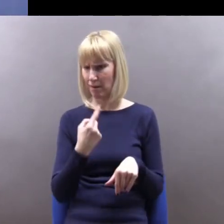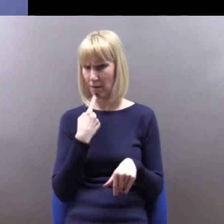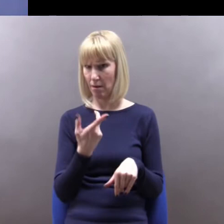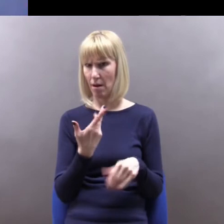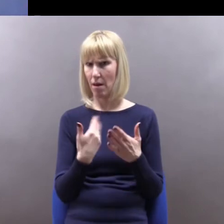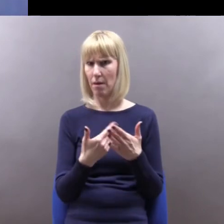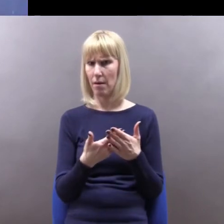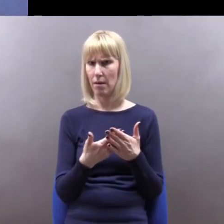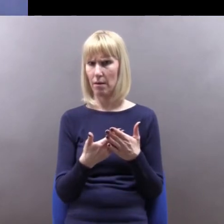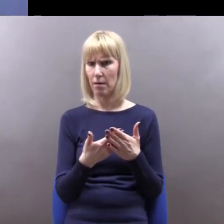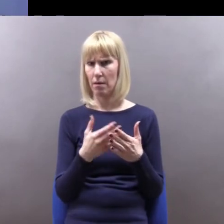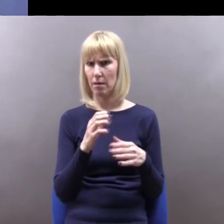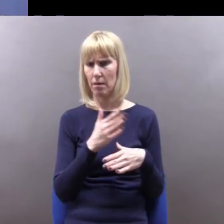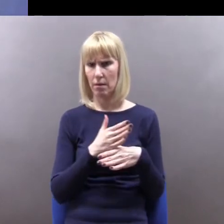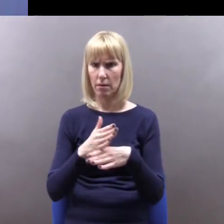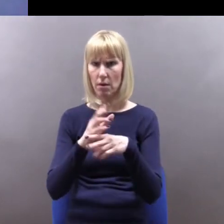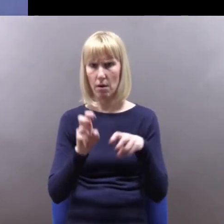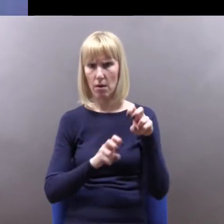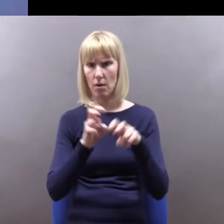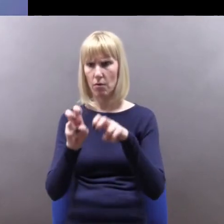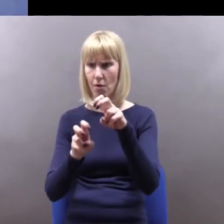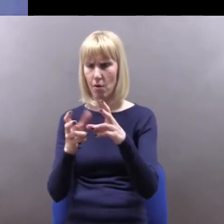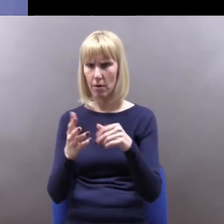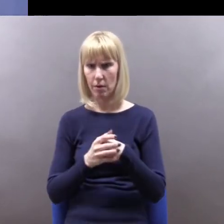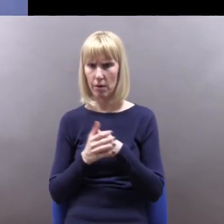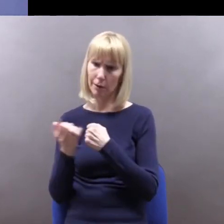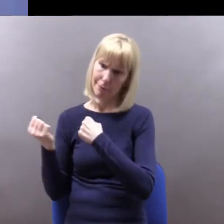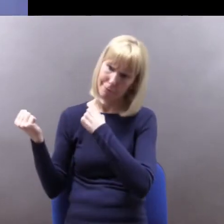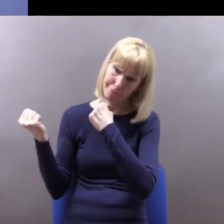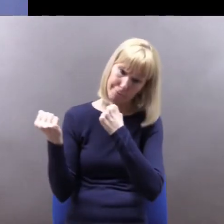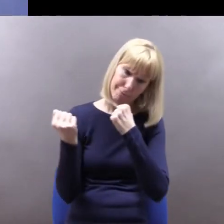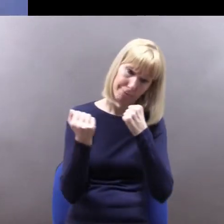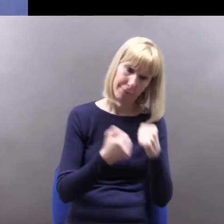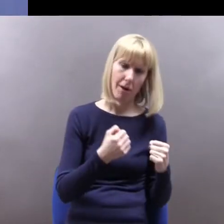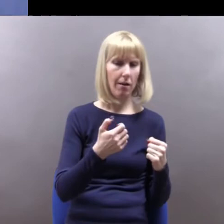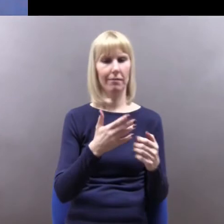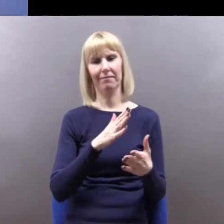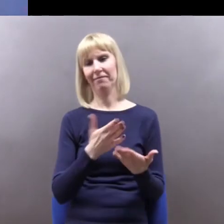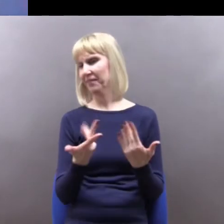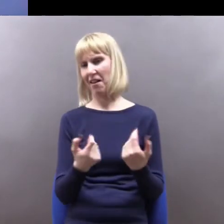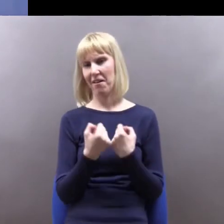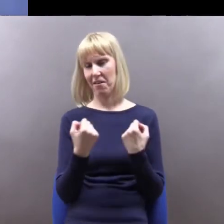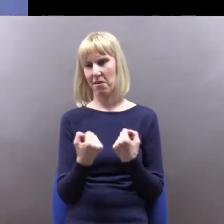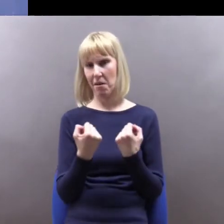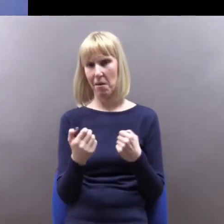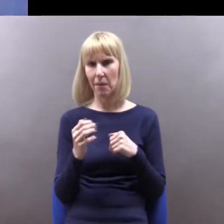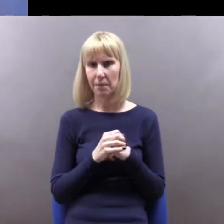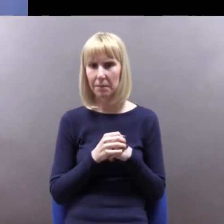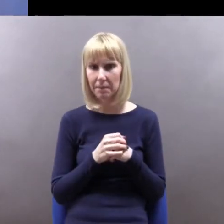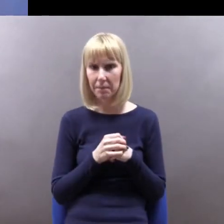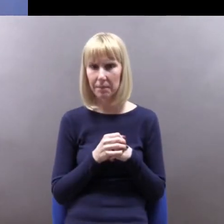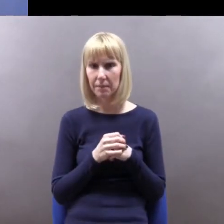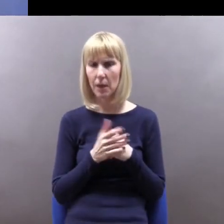ale panie Grzegorzu, mamy schodołaz. No ale oczywiście wyciągamy schodołaz nie działa. A gdzie jest